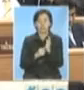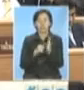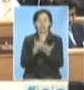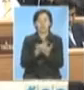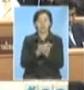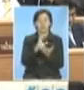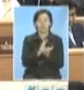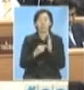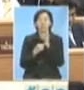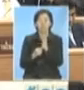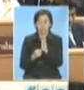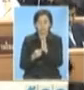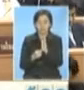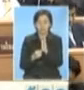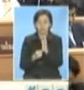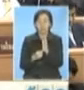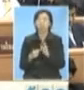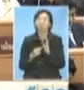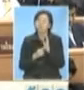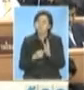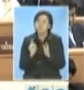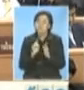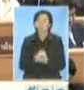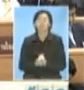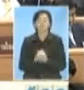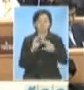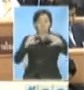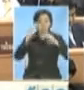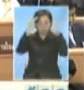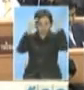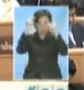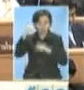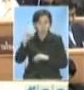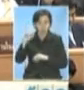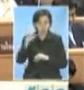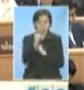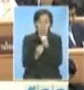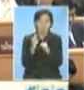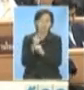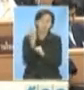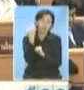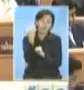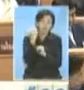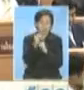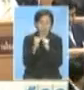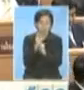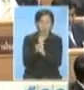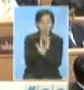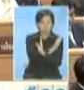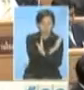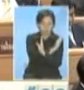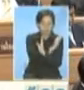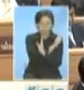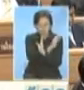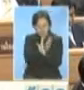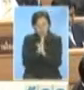ณซึ่งก็สะท้อนให้เห็นถึงรัฐบาลของท่านนายกยิ่งลักษณ์2ปีที่ผ่านมาว่าได้ทำอะไรให้กับภ